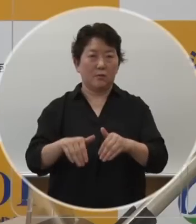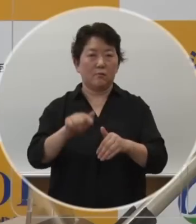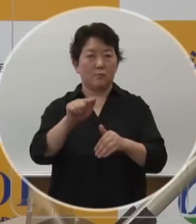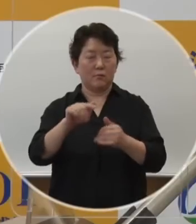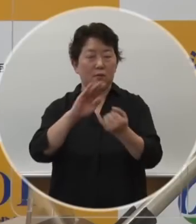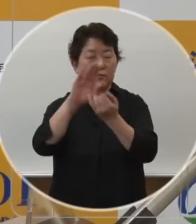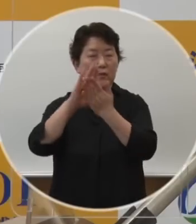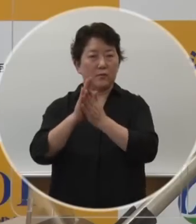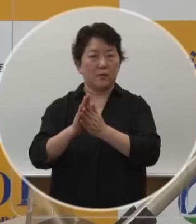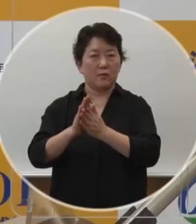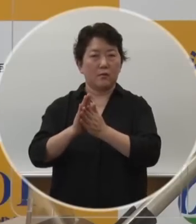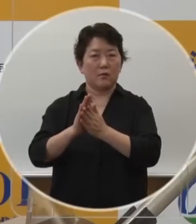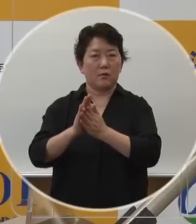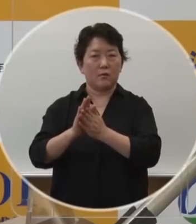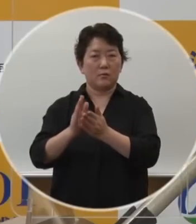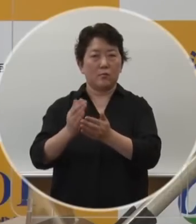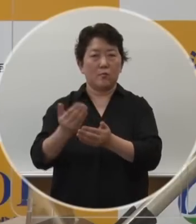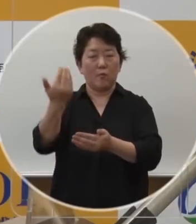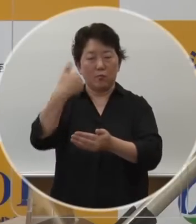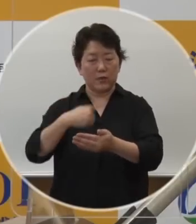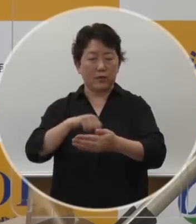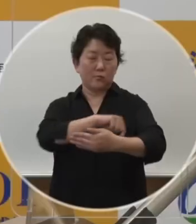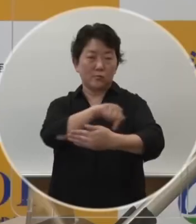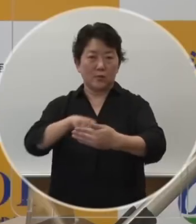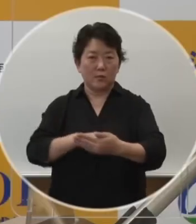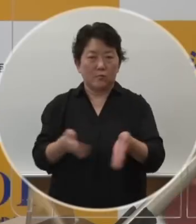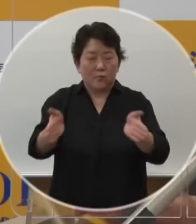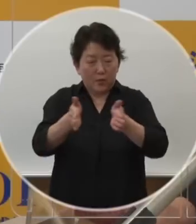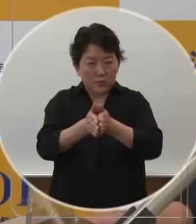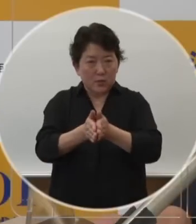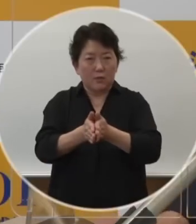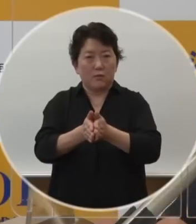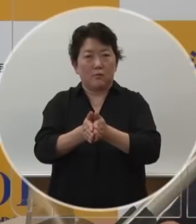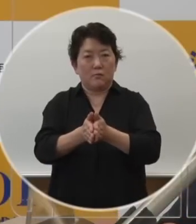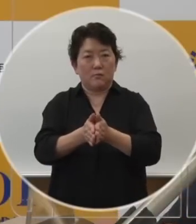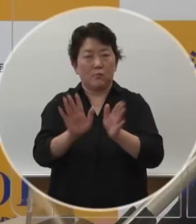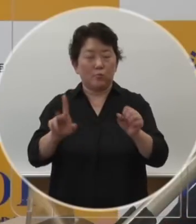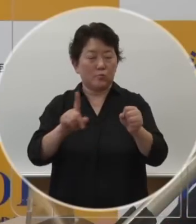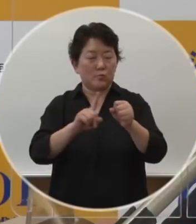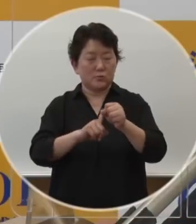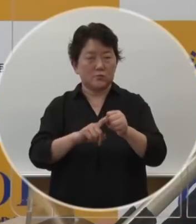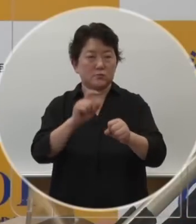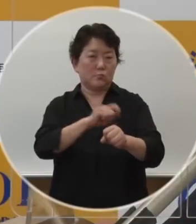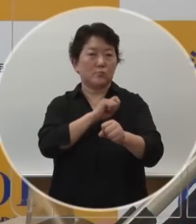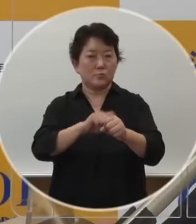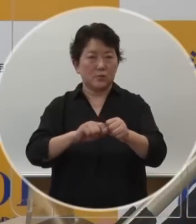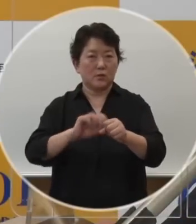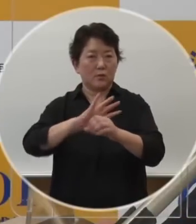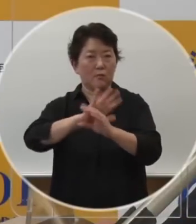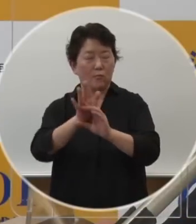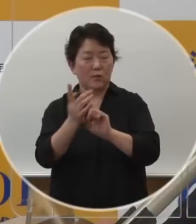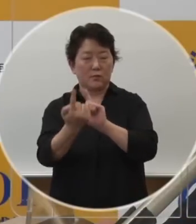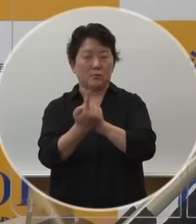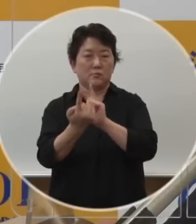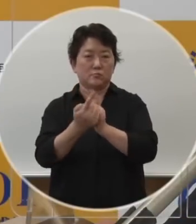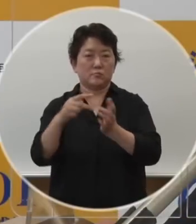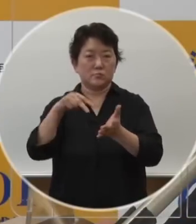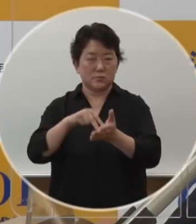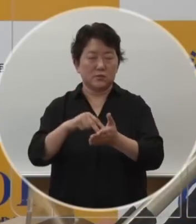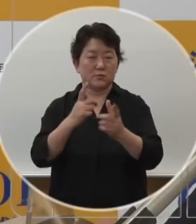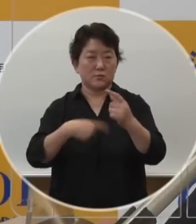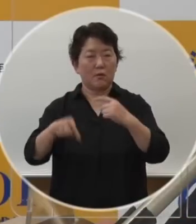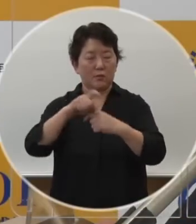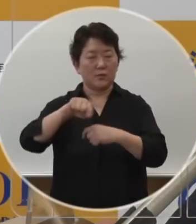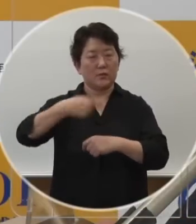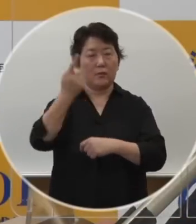県からの要請内容も踏まえ、今年は特にコロナ対策としてさら